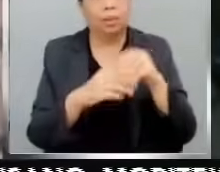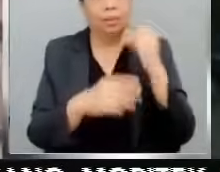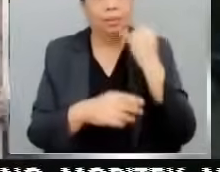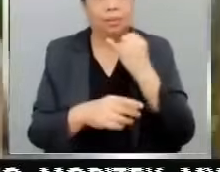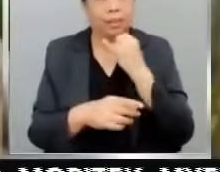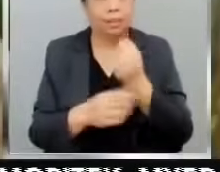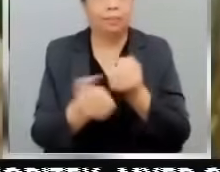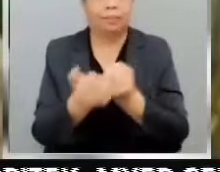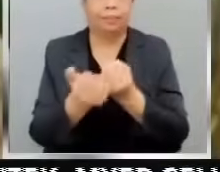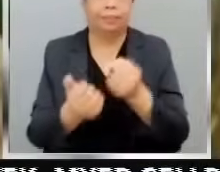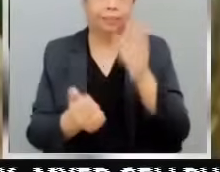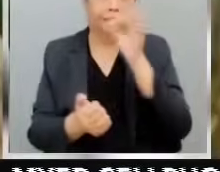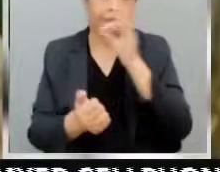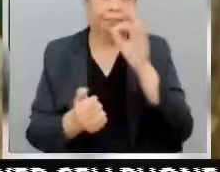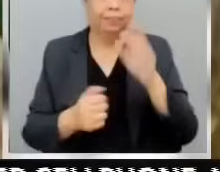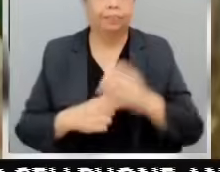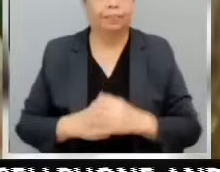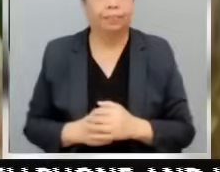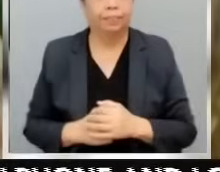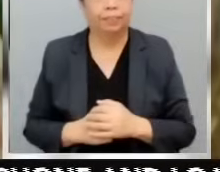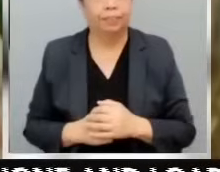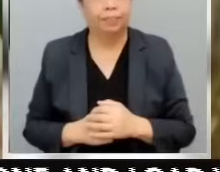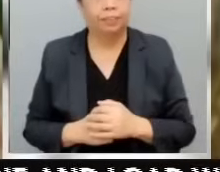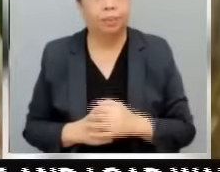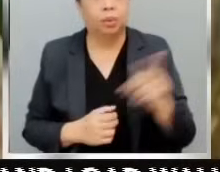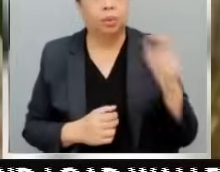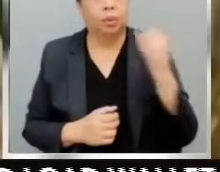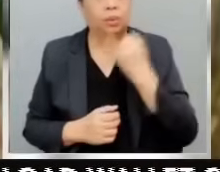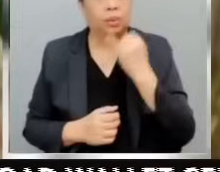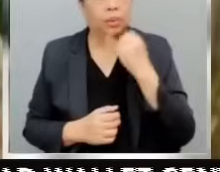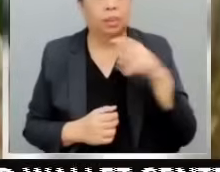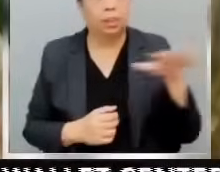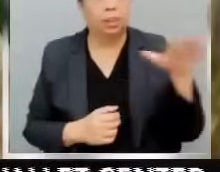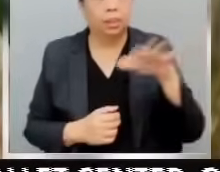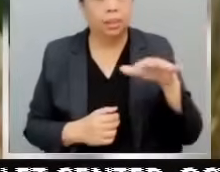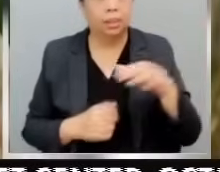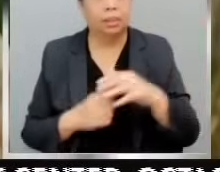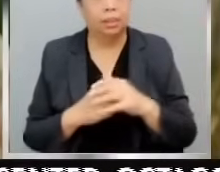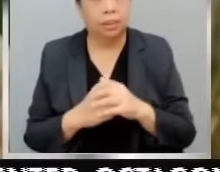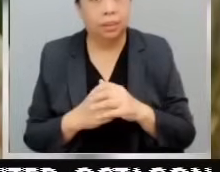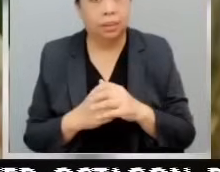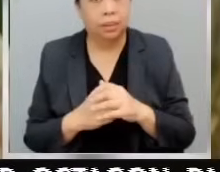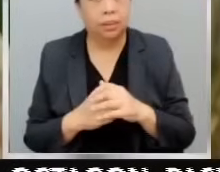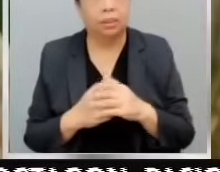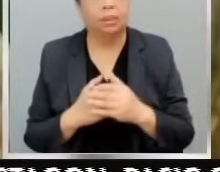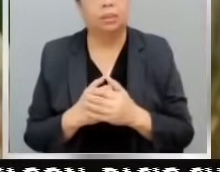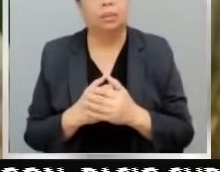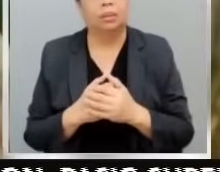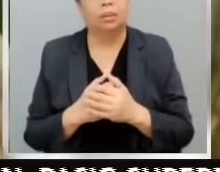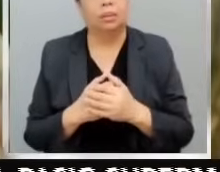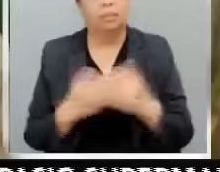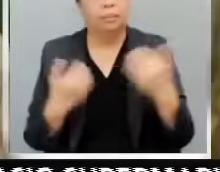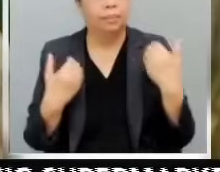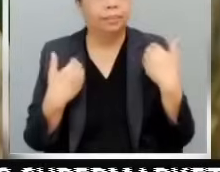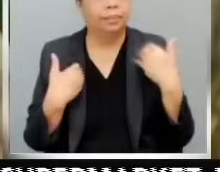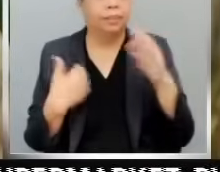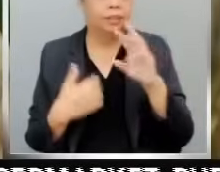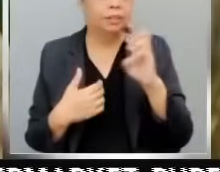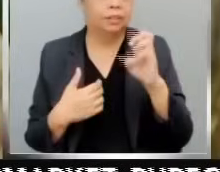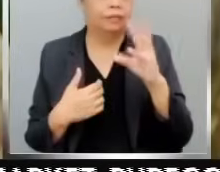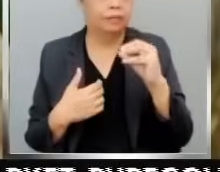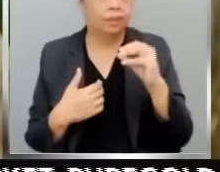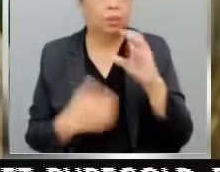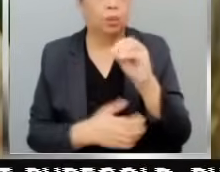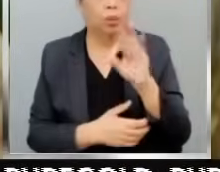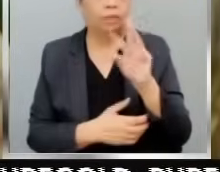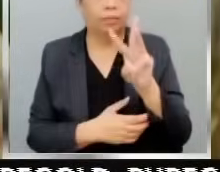kababayan. Sa Israel, higit kumulang ang merong 650 OFW